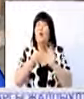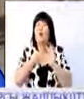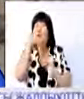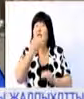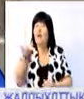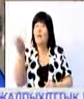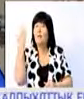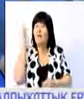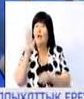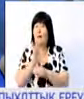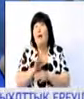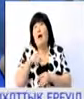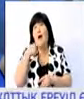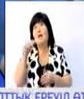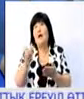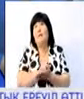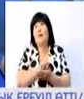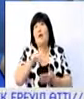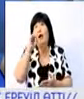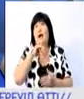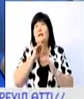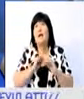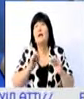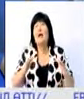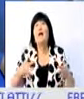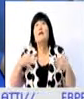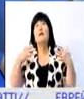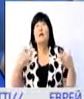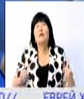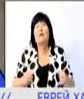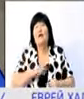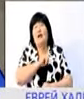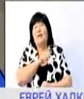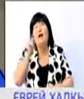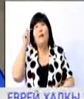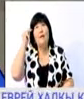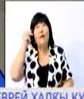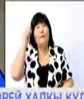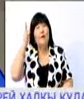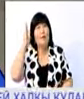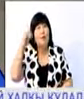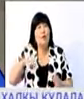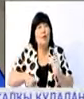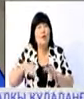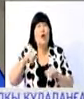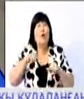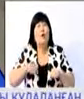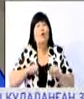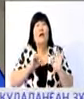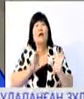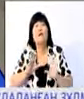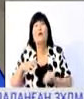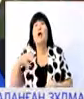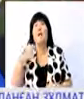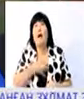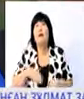бұрын қабылданды. Аталмыш құжатта қазақстандық балалардың денсаулығы мықты, білімді болып өсуіне, құқықтарының сақталуына